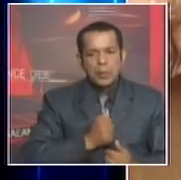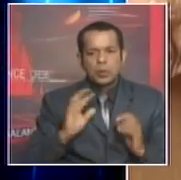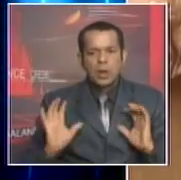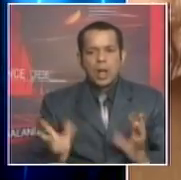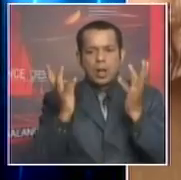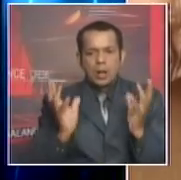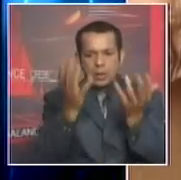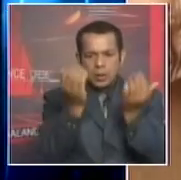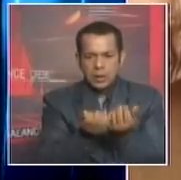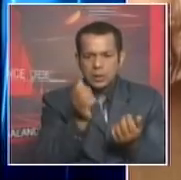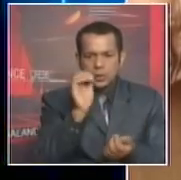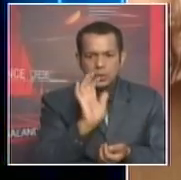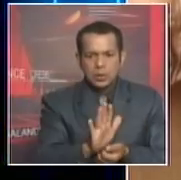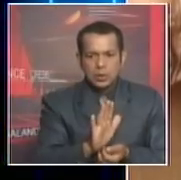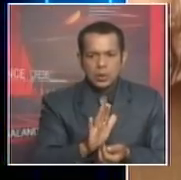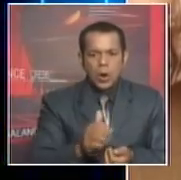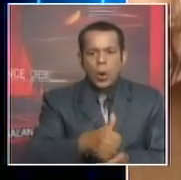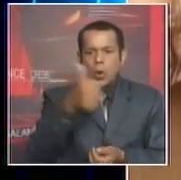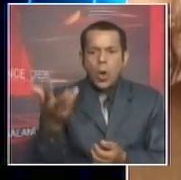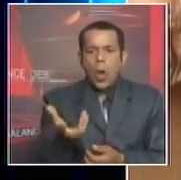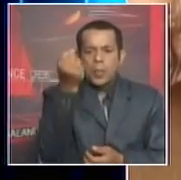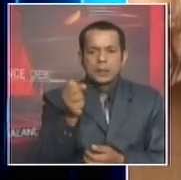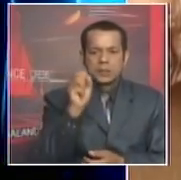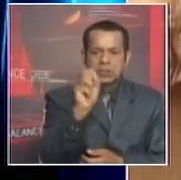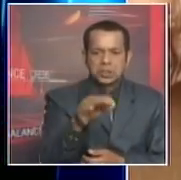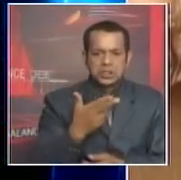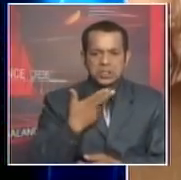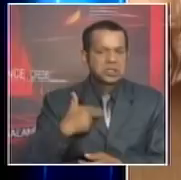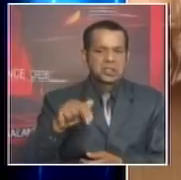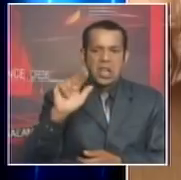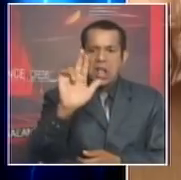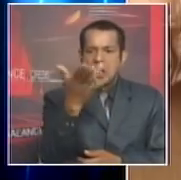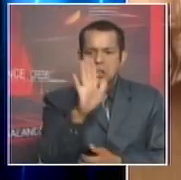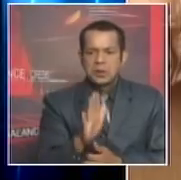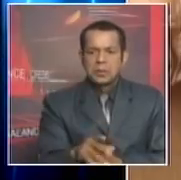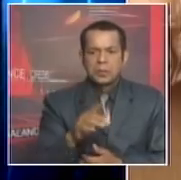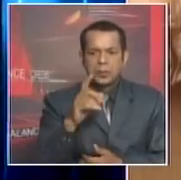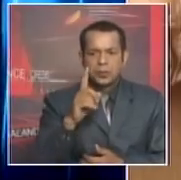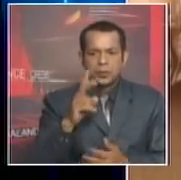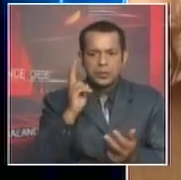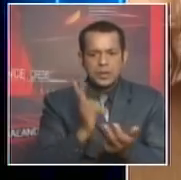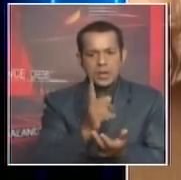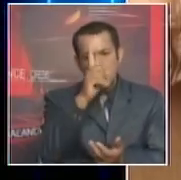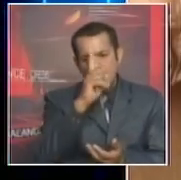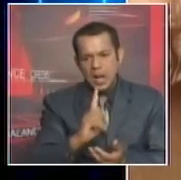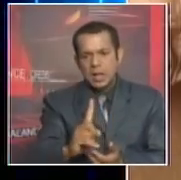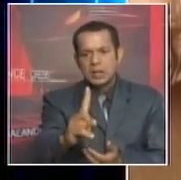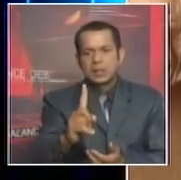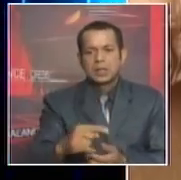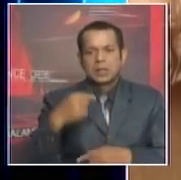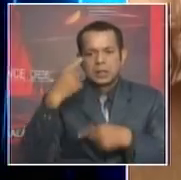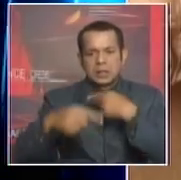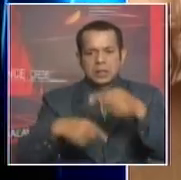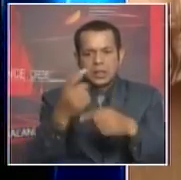छन्, उनीहरू अरूलाई अधिकार दिन चाहदैनन्। सधैँ त्यो एकमान्ना जुन छ नि मोनोपोली, त्यसलाई निरन्तरता दिन